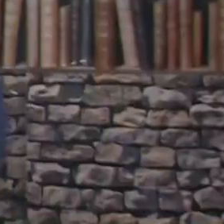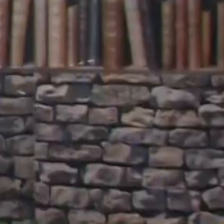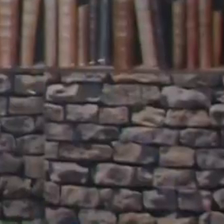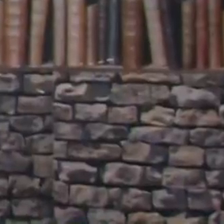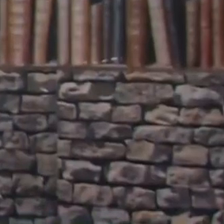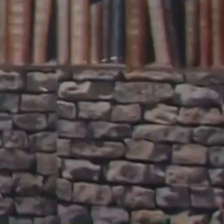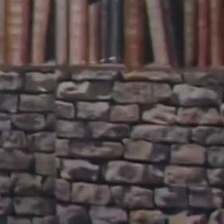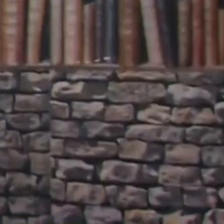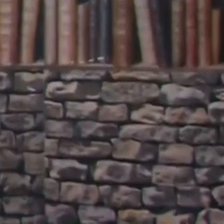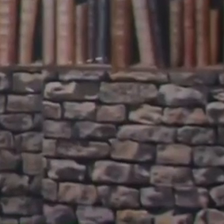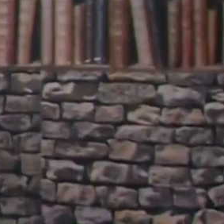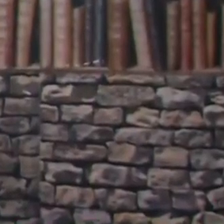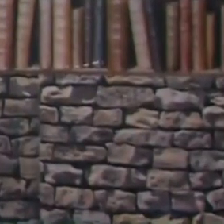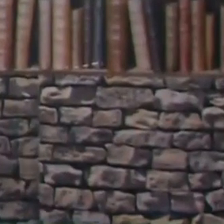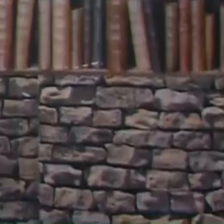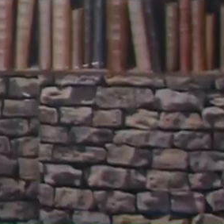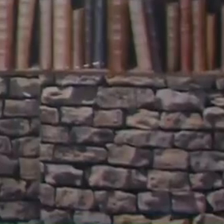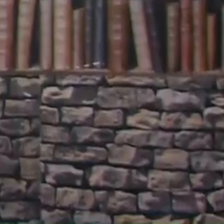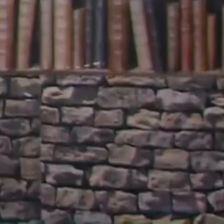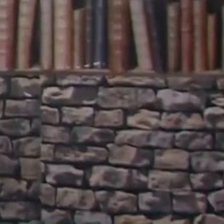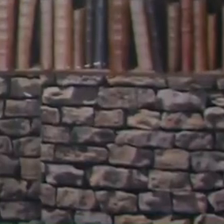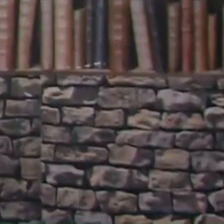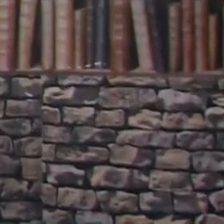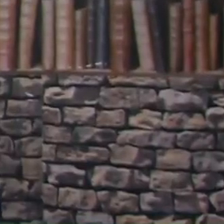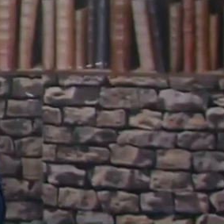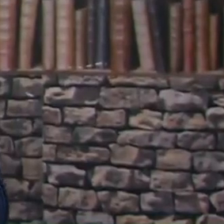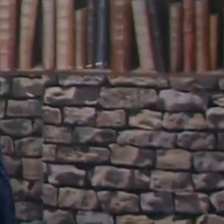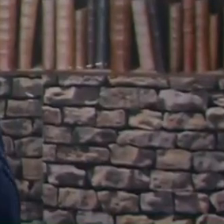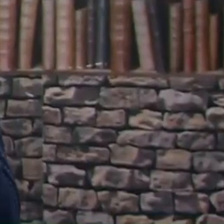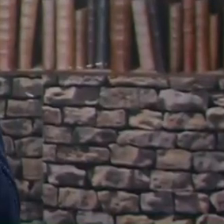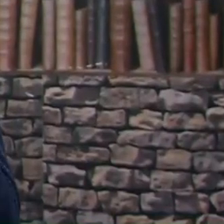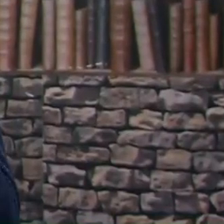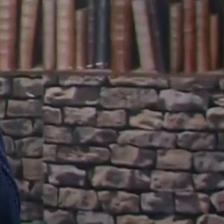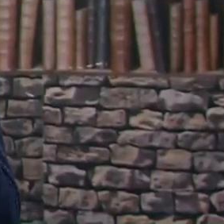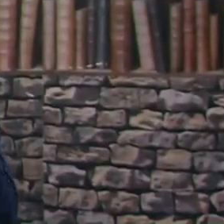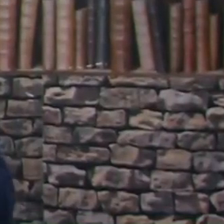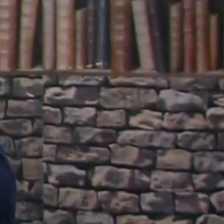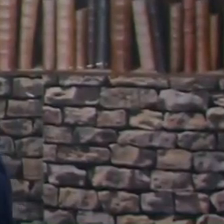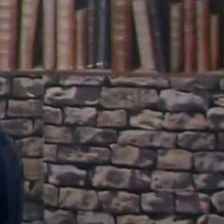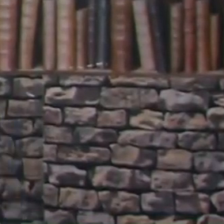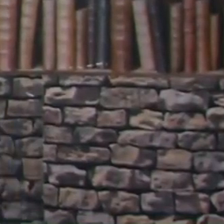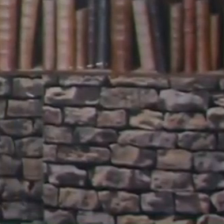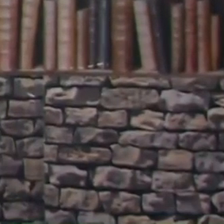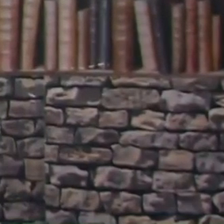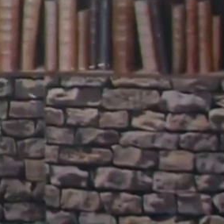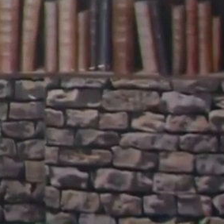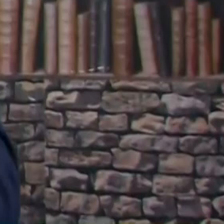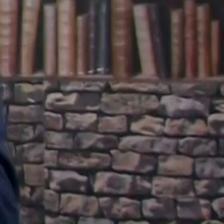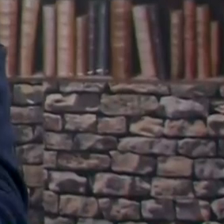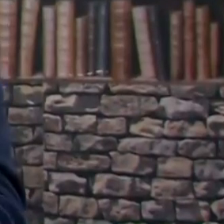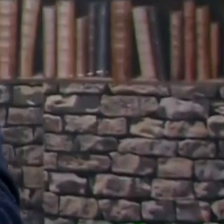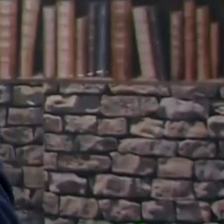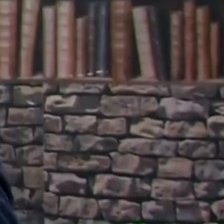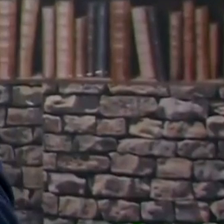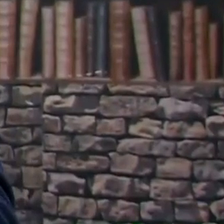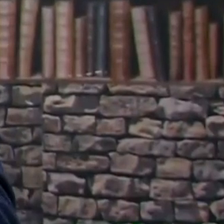Ufluya pufluya kablolu telefona uzanıp tek tuşa bastı, cevap bekliyor. Karşıdan duyduğu sesle irkildi birden, telefonu kapattı. O diye